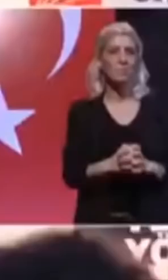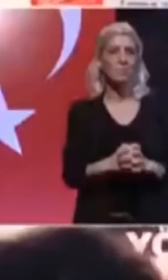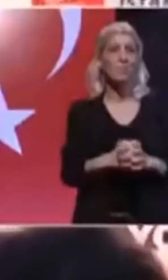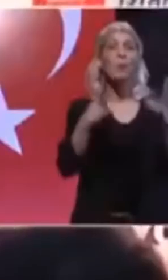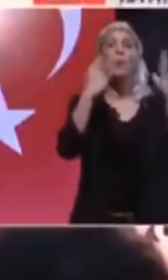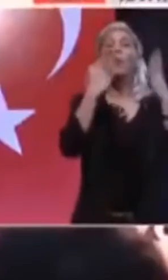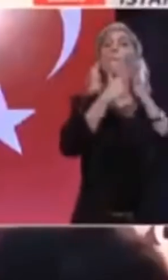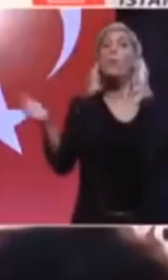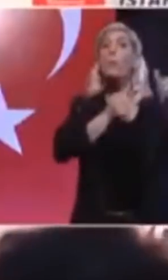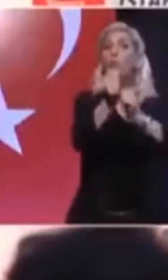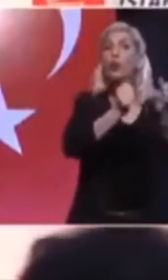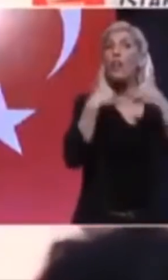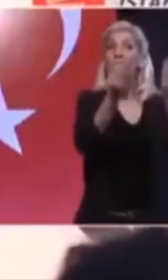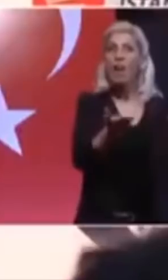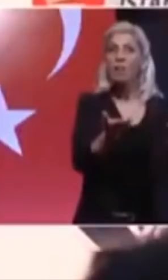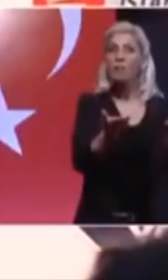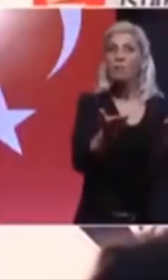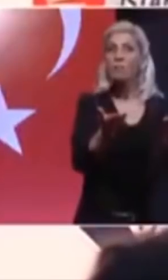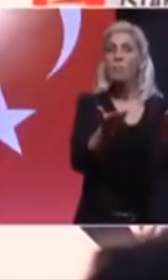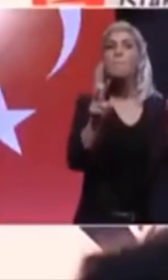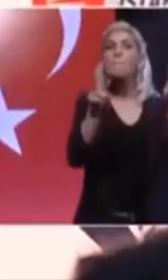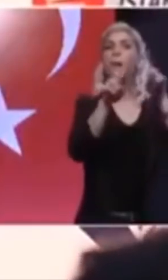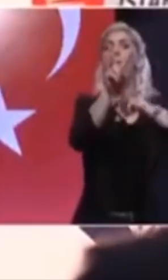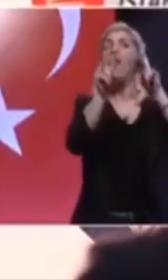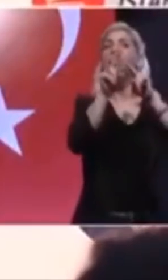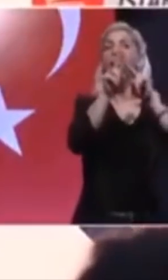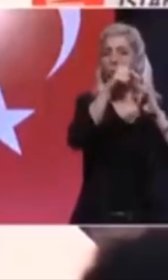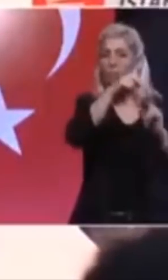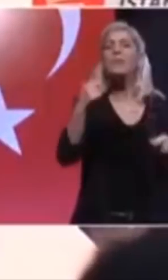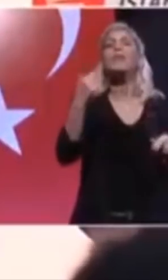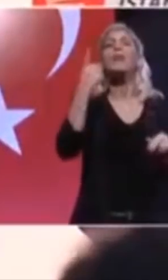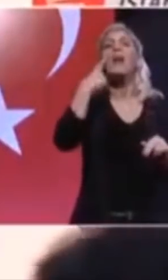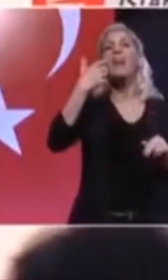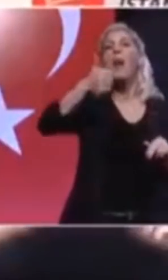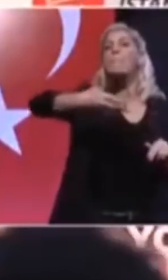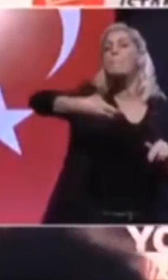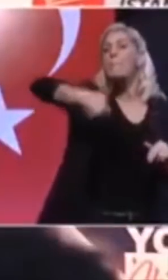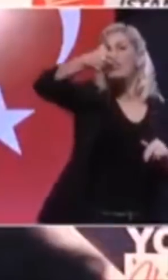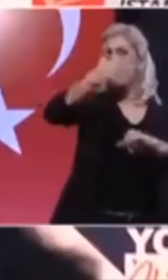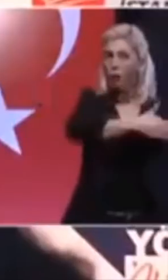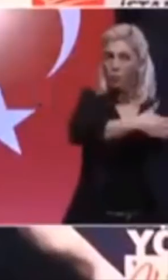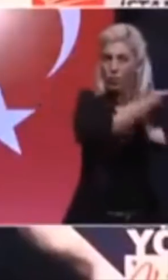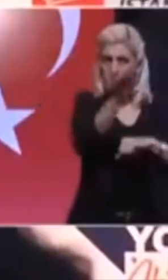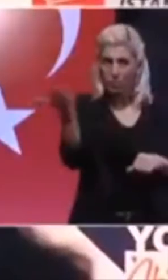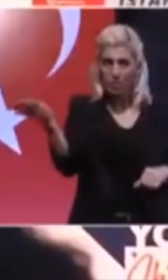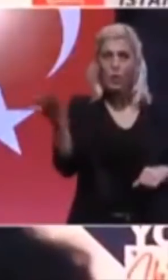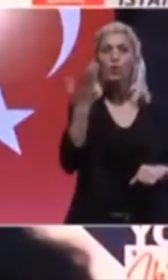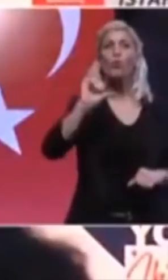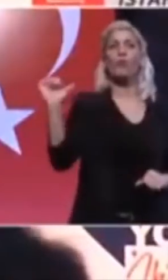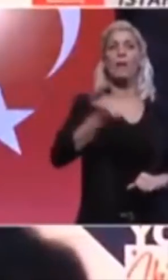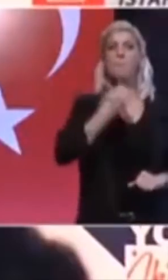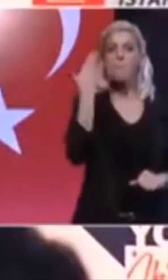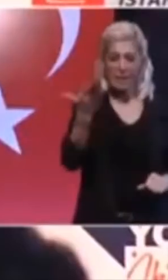Büyük mücadele veren MYK üyelerimize, genel başkan yardımcılarımıza, çok